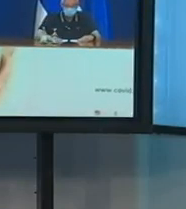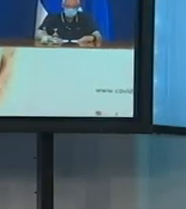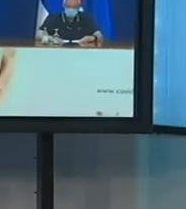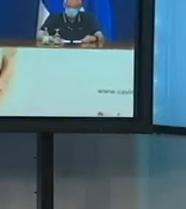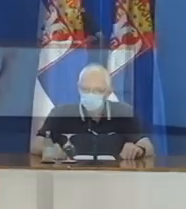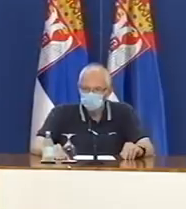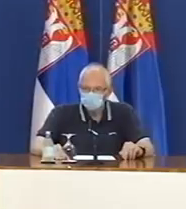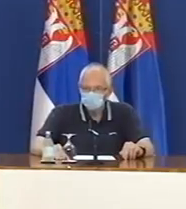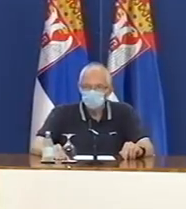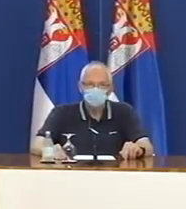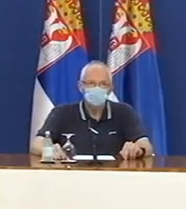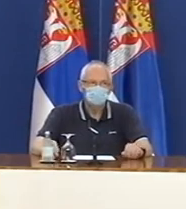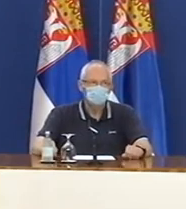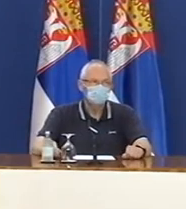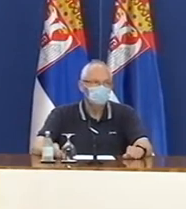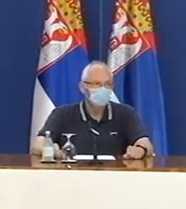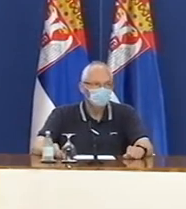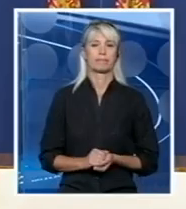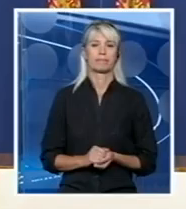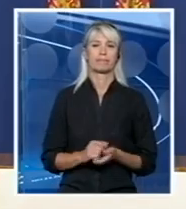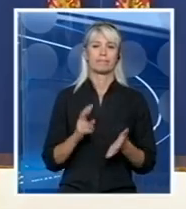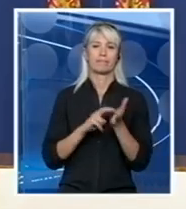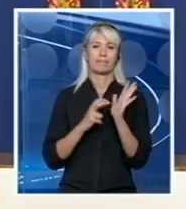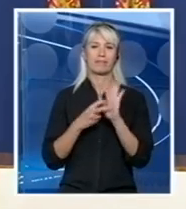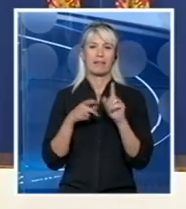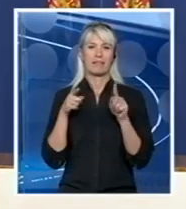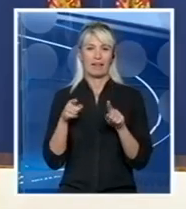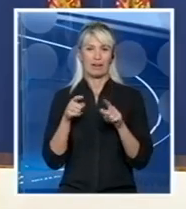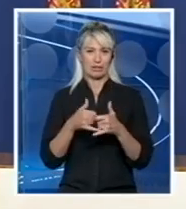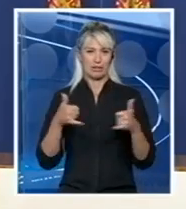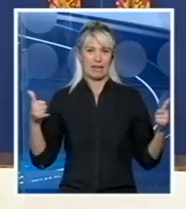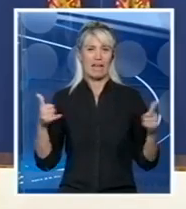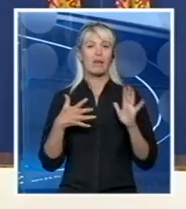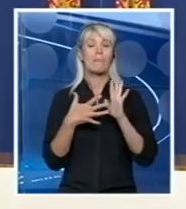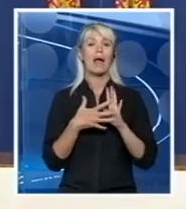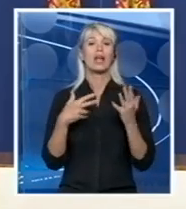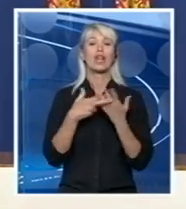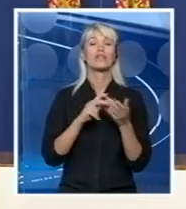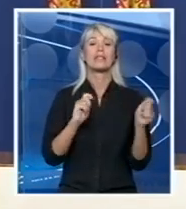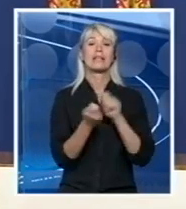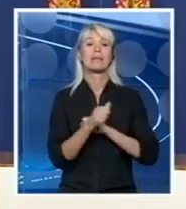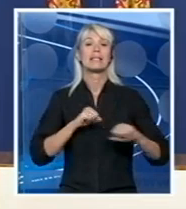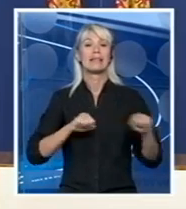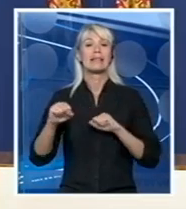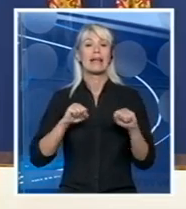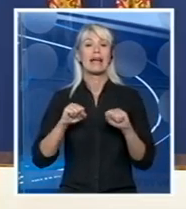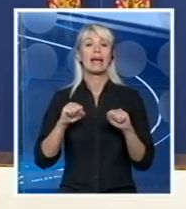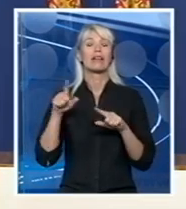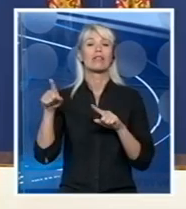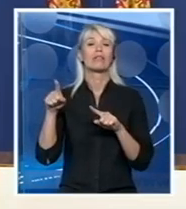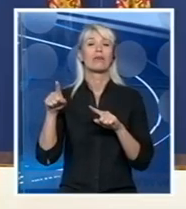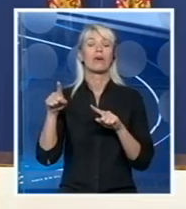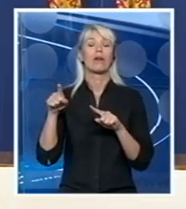za novinare. Tehnološkog razvoja, Mladen Šarčević, zamjenica direktora Instituta za javno